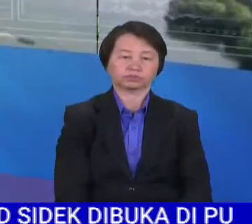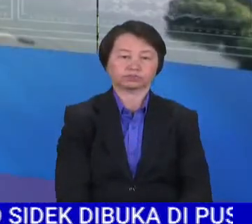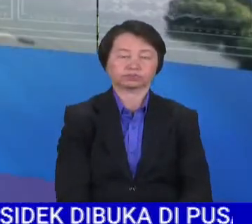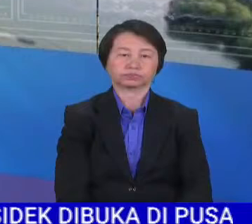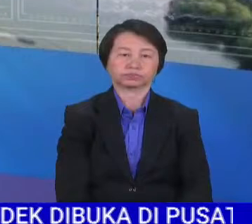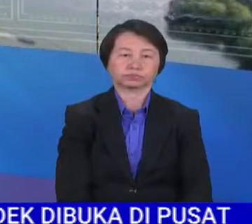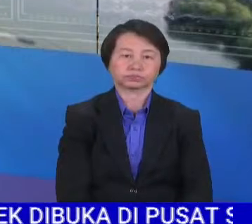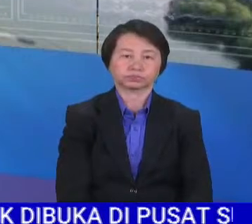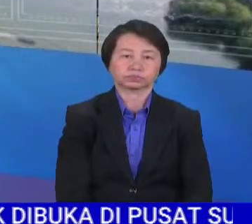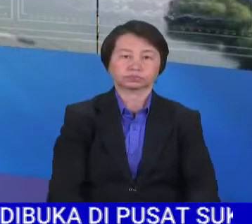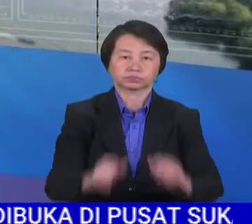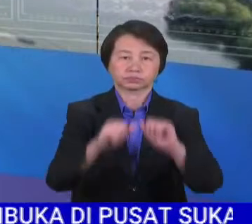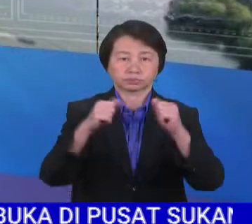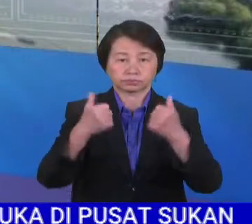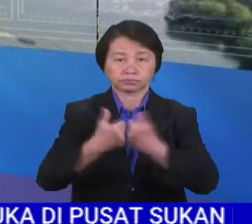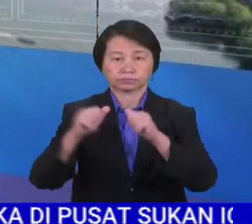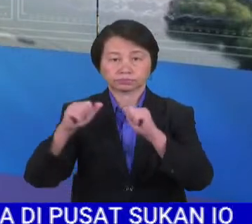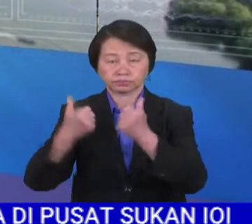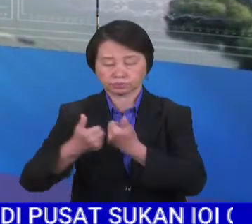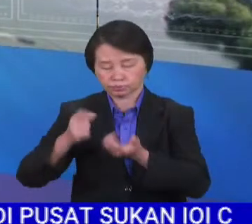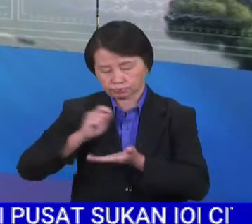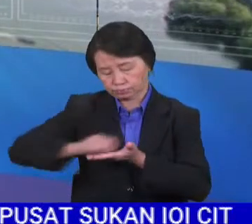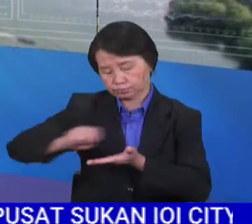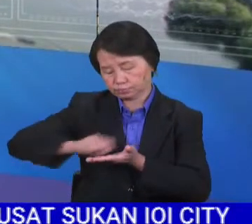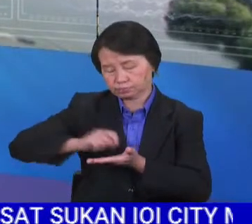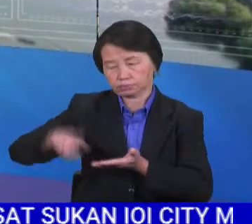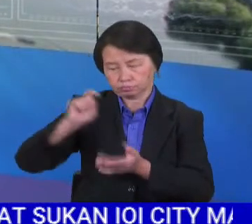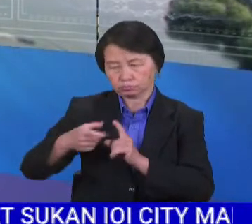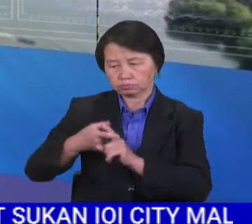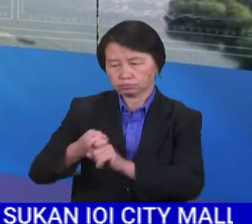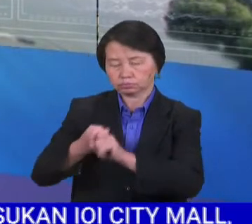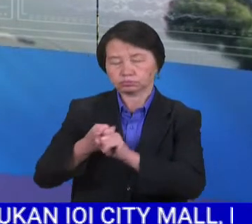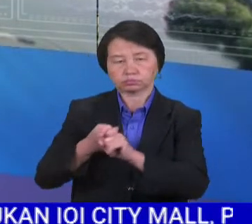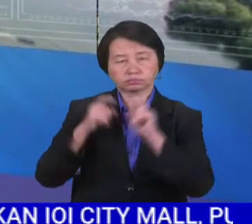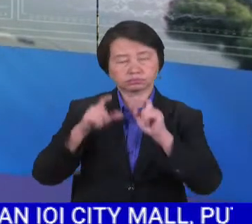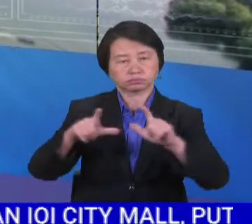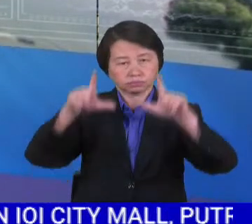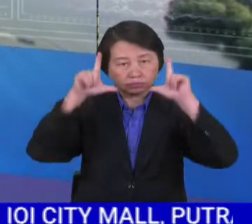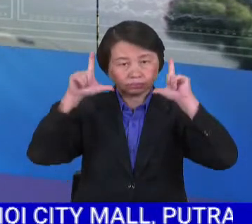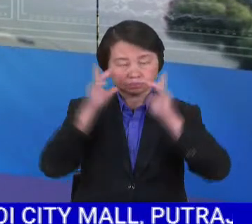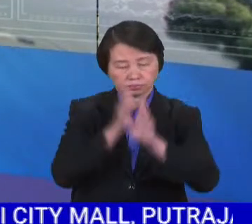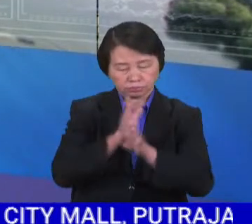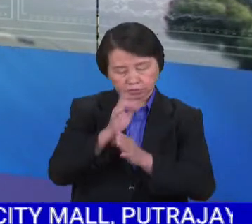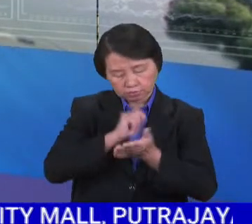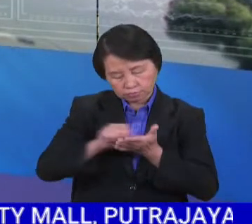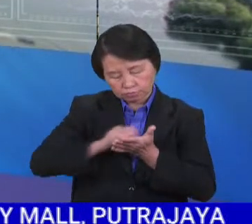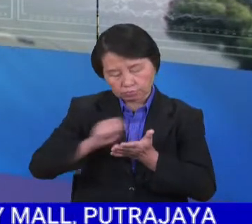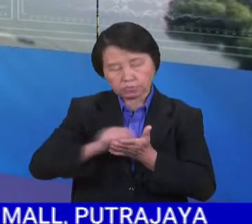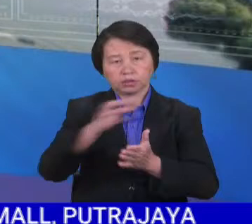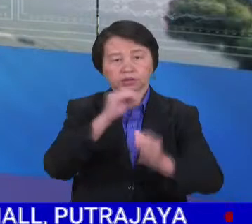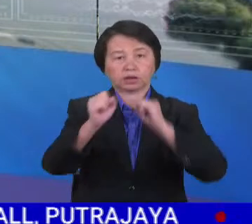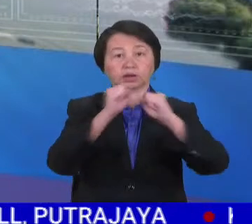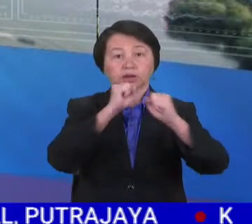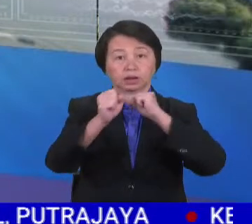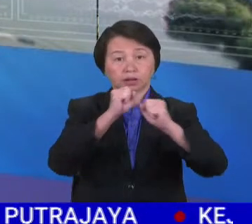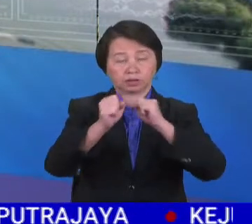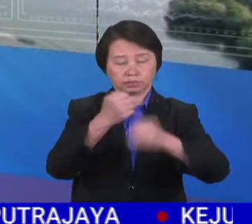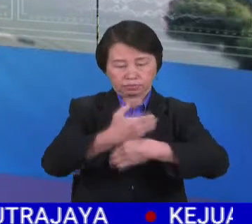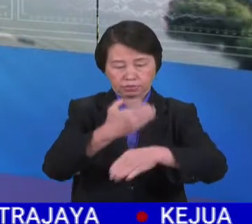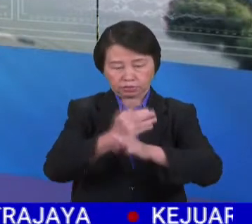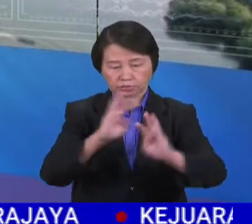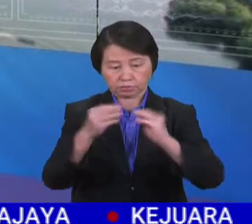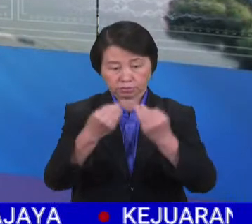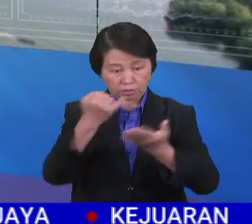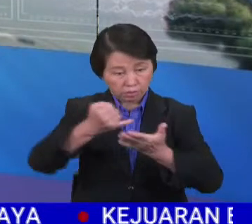Hai persatuan kesatuan penulis di Sabah penuh berganding bahu memartabatkan agama penulisan dan kesusastraan ke arah membentuk